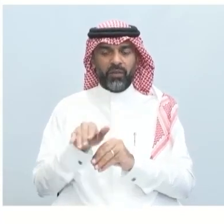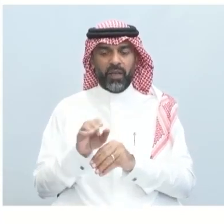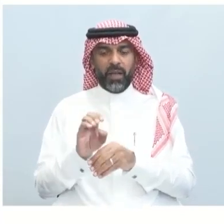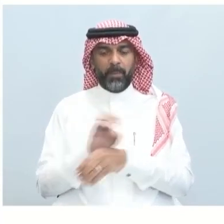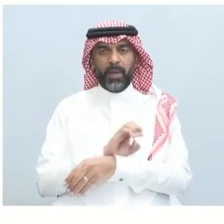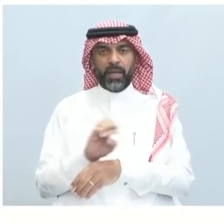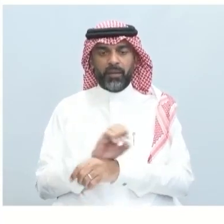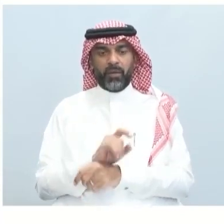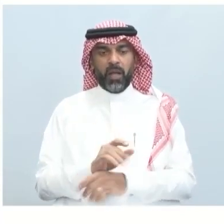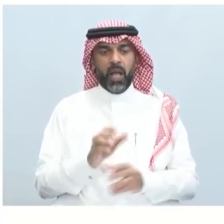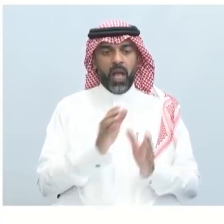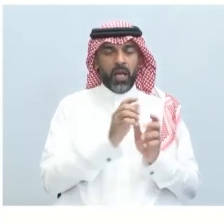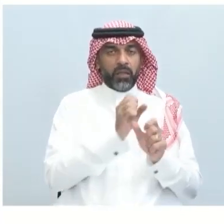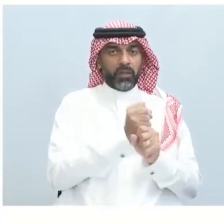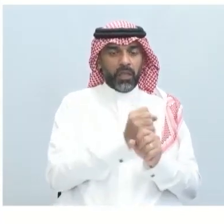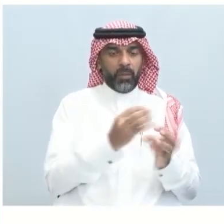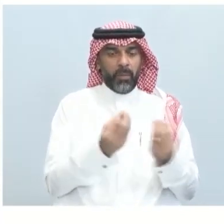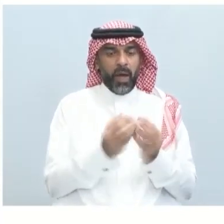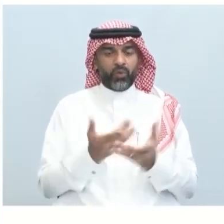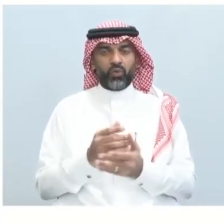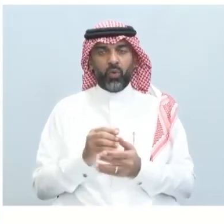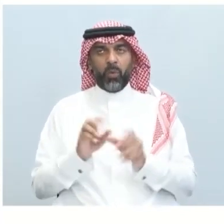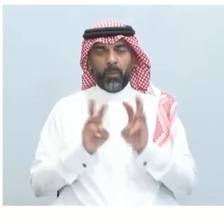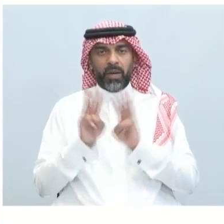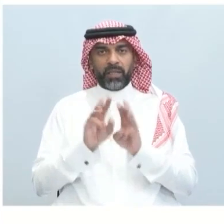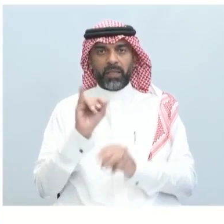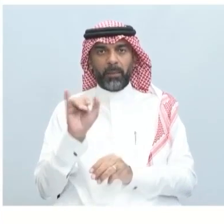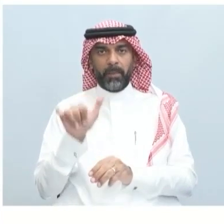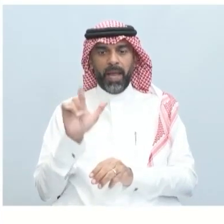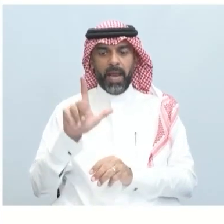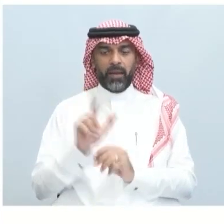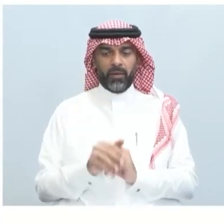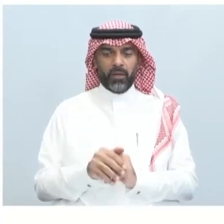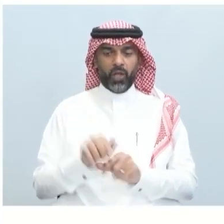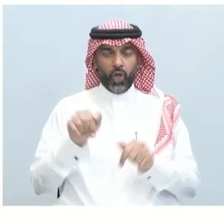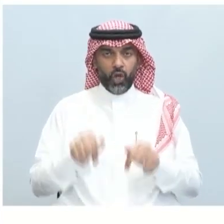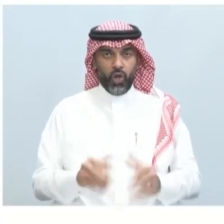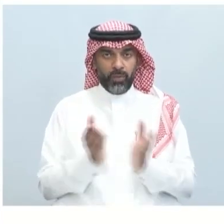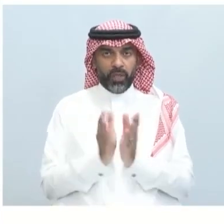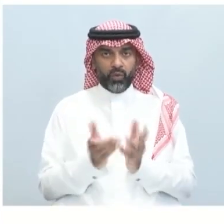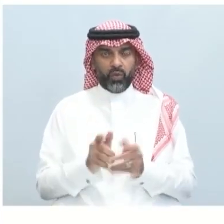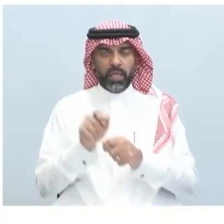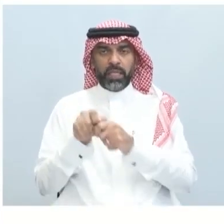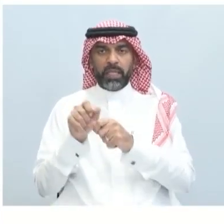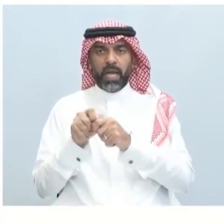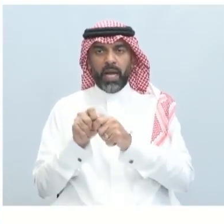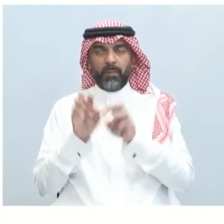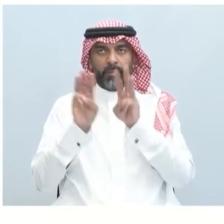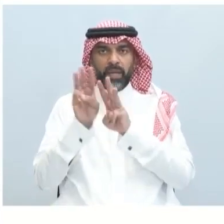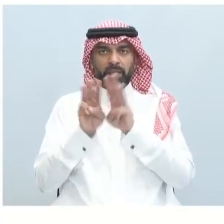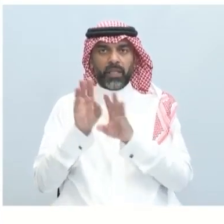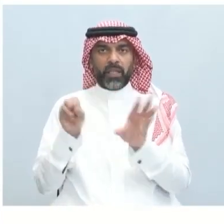تم استخدامها منصة الميل تشيمب. في درسنا اليوم سنتعرف على إنشاء منصة تسويق عبر البريد